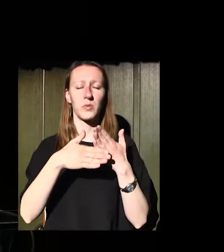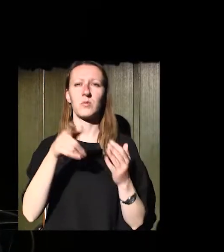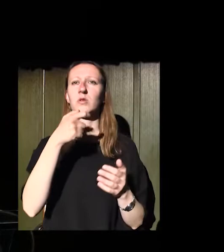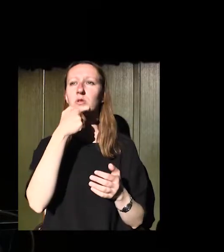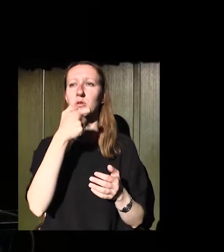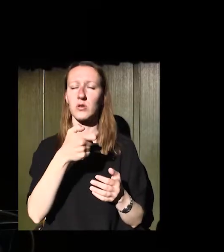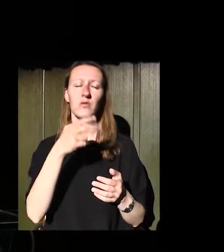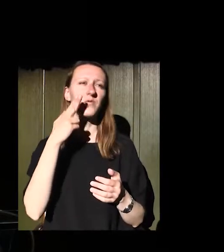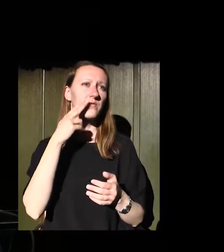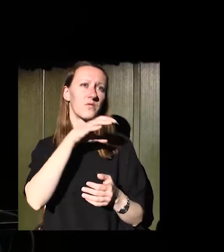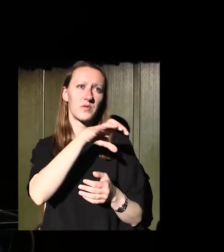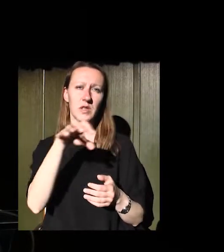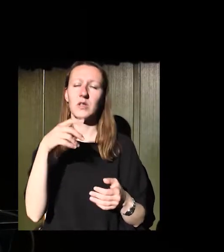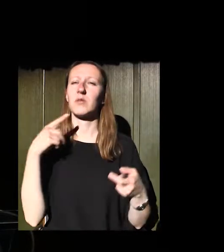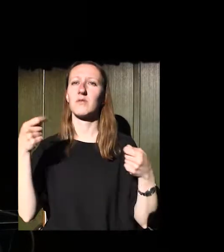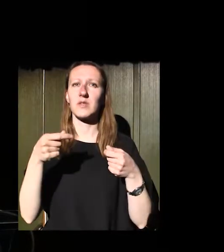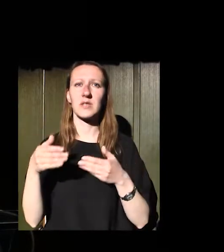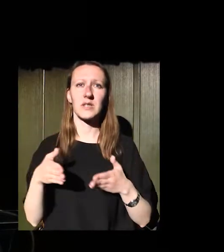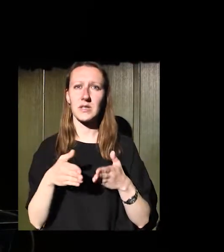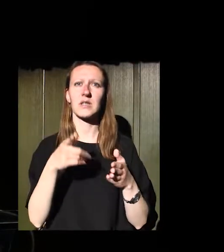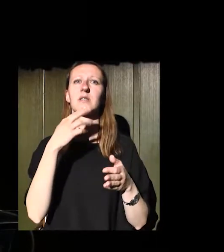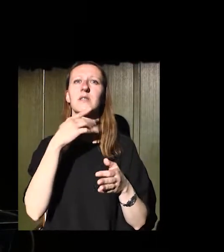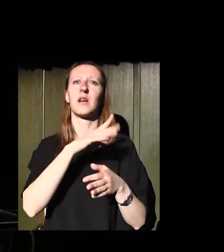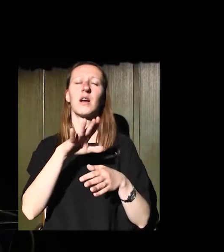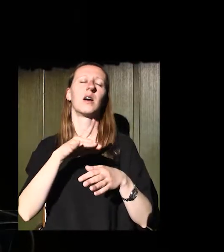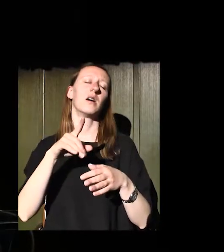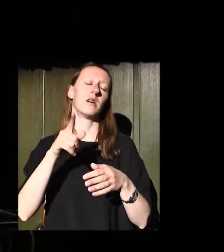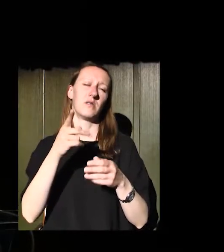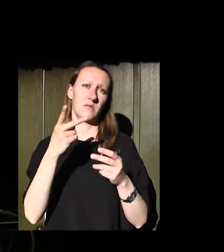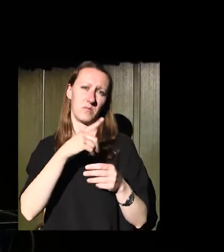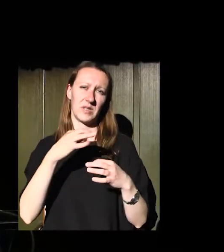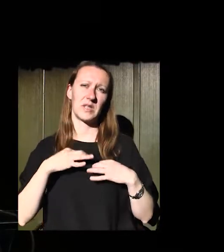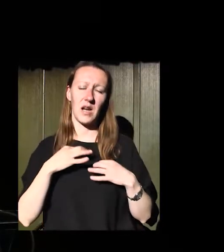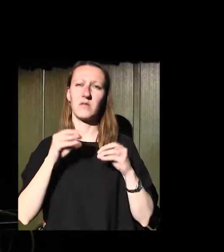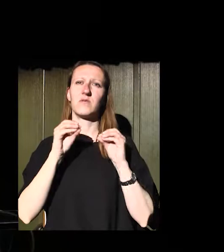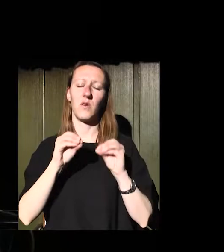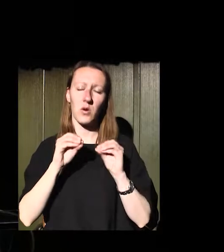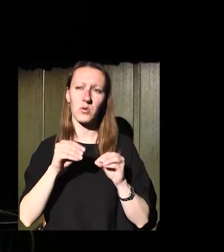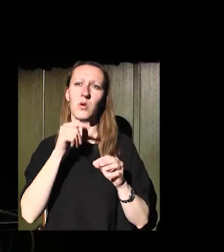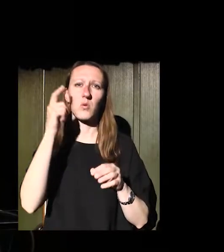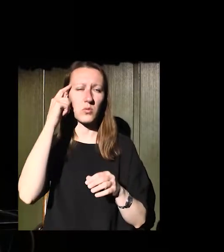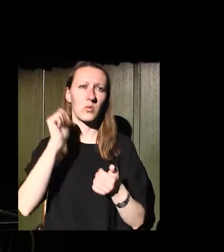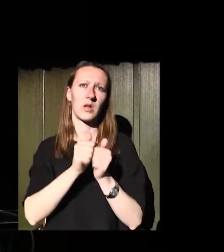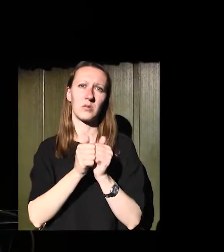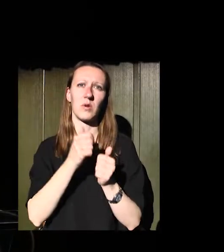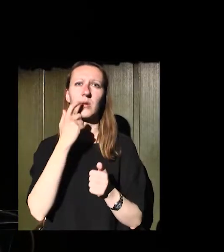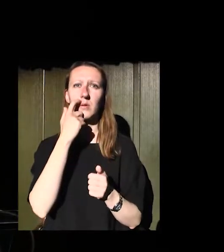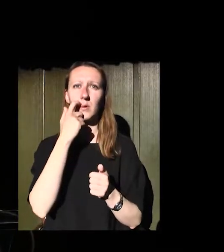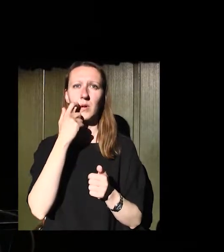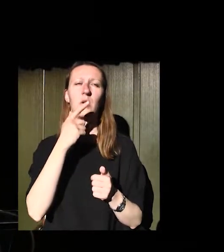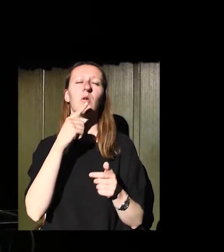i soggetti economici, investito nella infrastruttura, nei servizi sociali, sanità, istruzione, cultura,